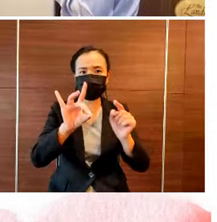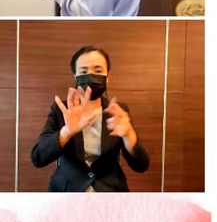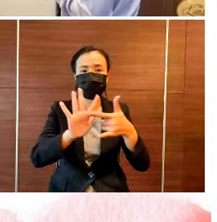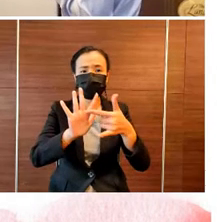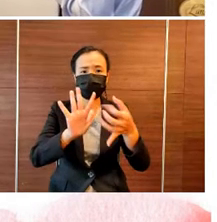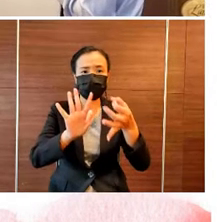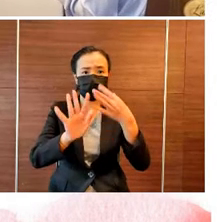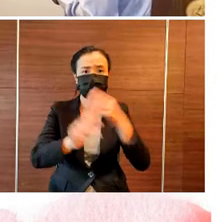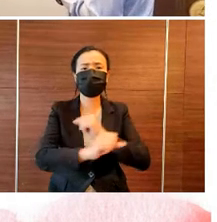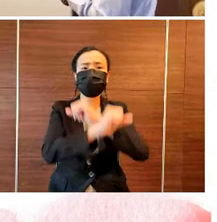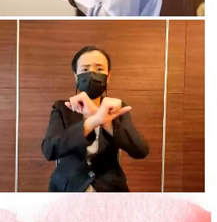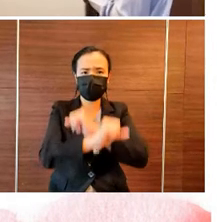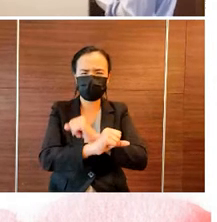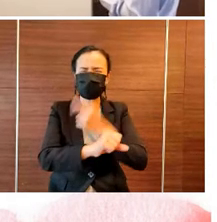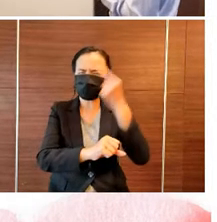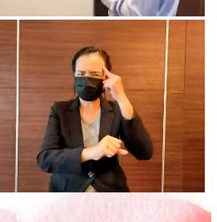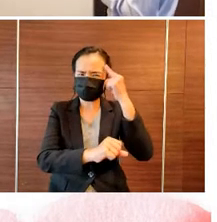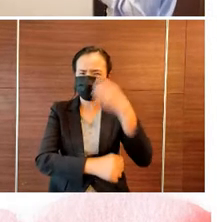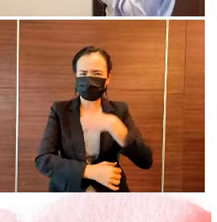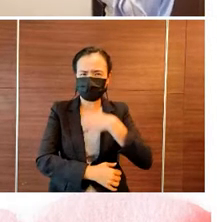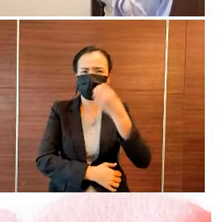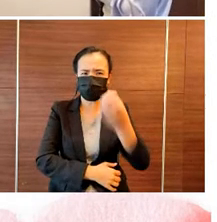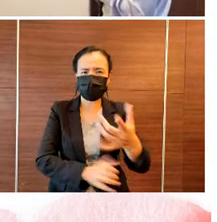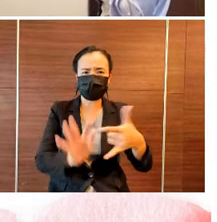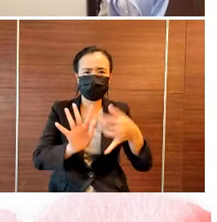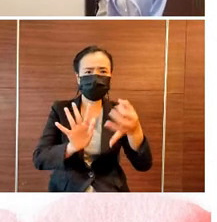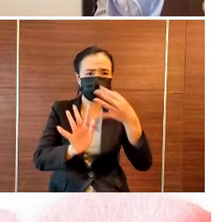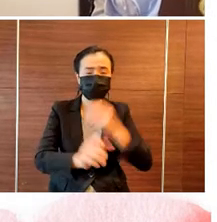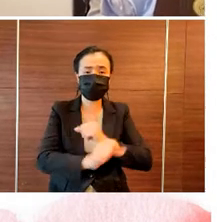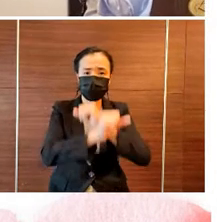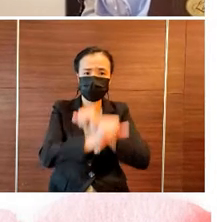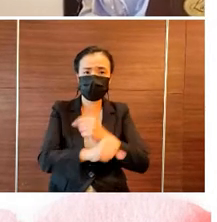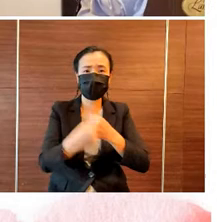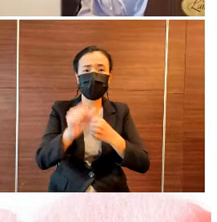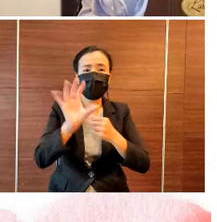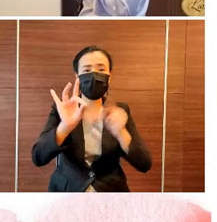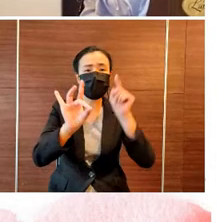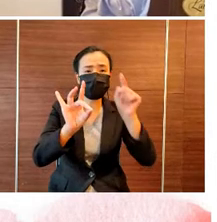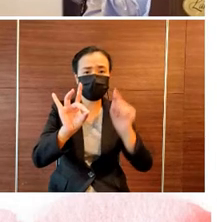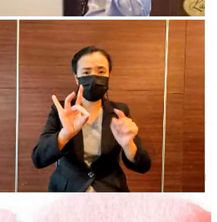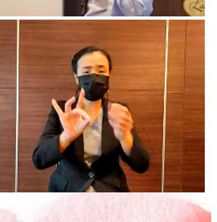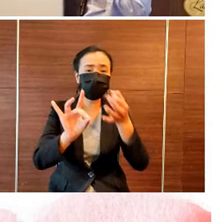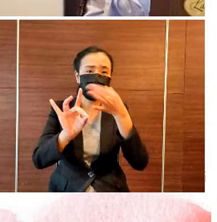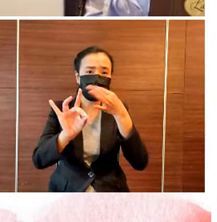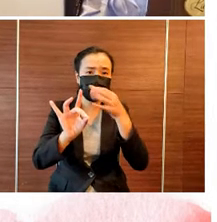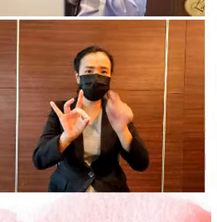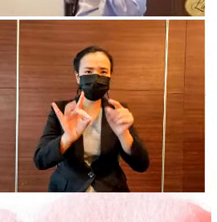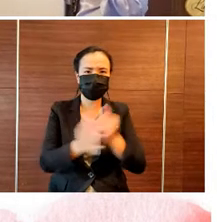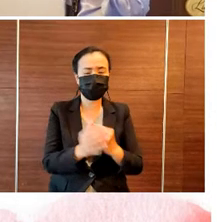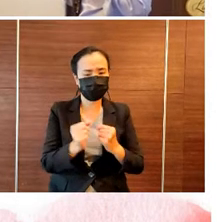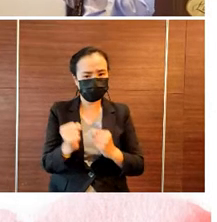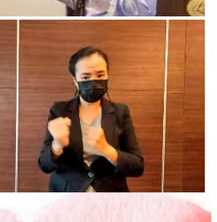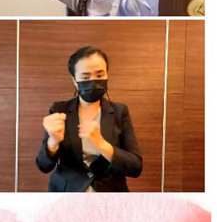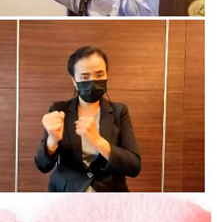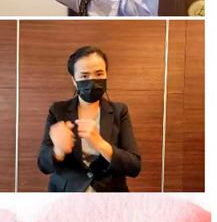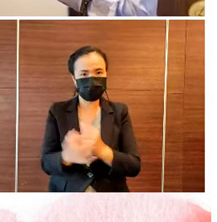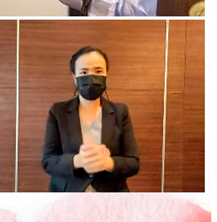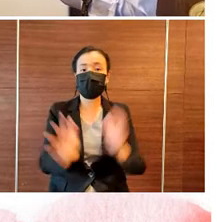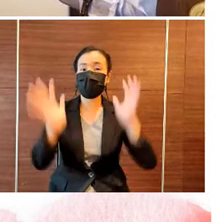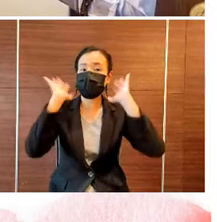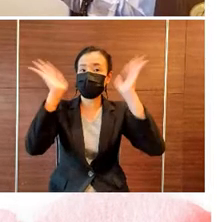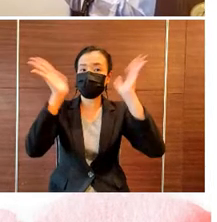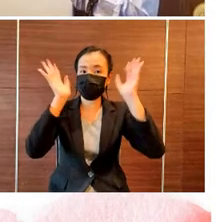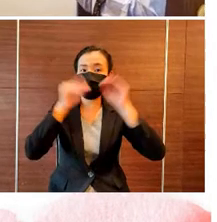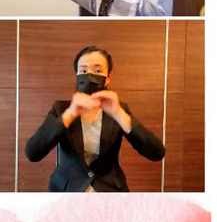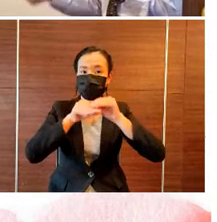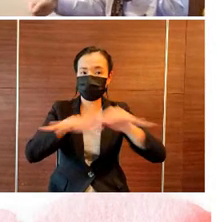เป๊ปซึ่งน่าจะกินมากกว่านี้เยอะนะครับนะ 18% เองที่ยอมกินเป๊ปนะครับนั้นตรงนี้เราจะต้องเร่งนะการประชาสัมพันธ์ให้